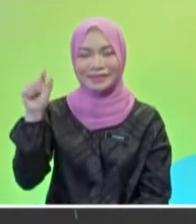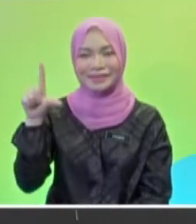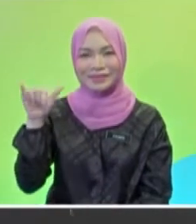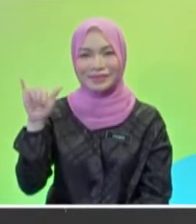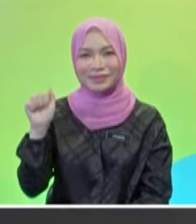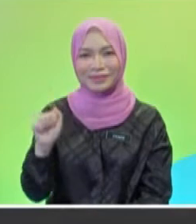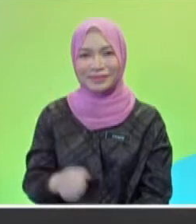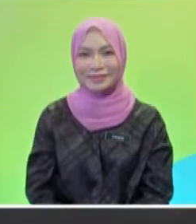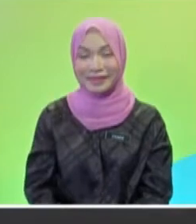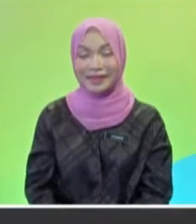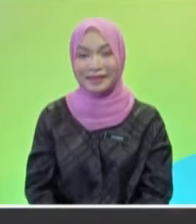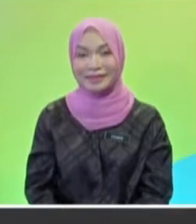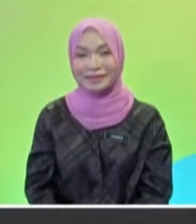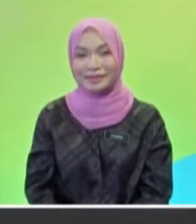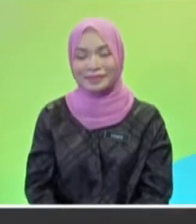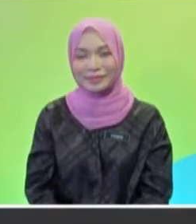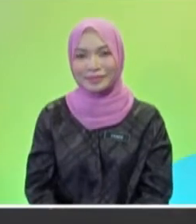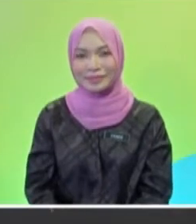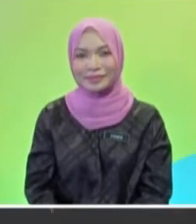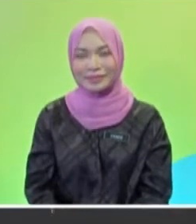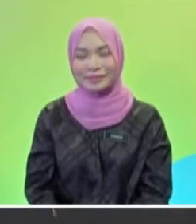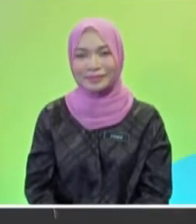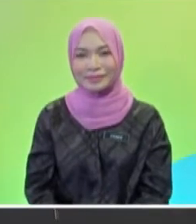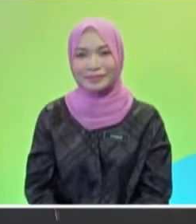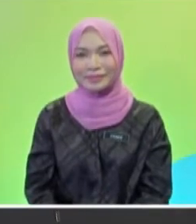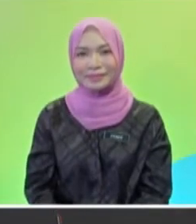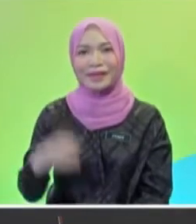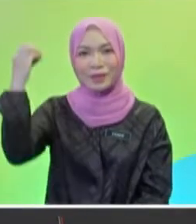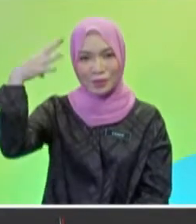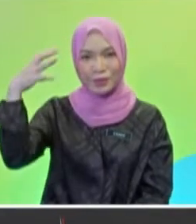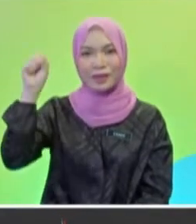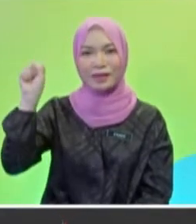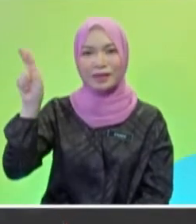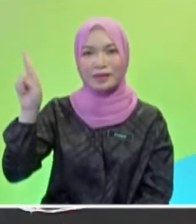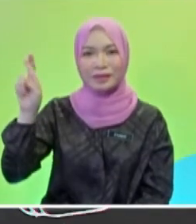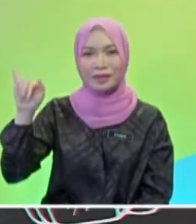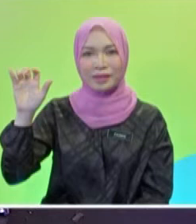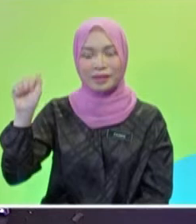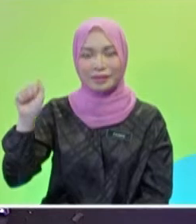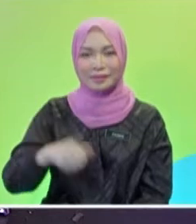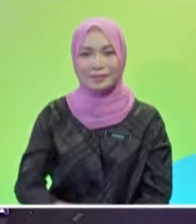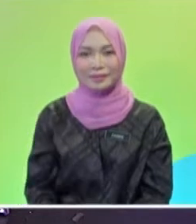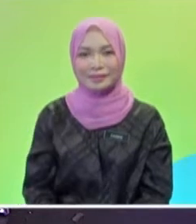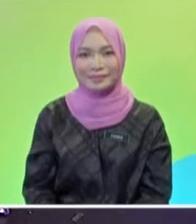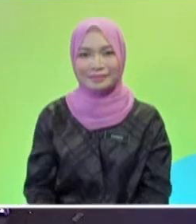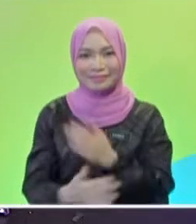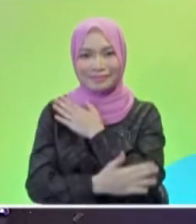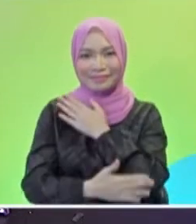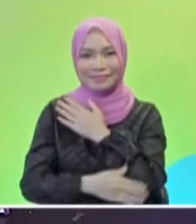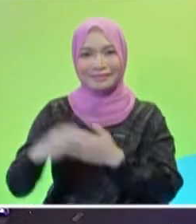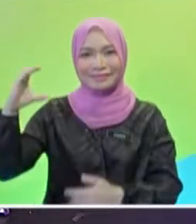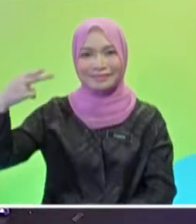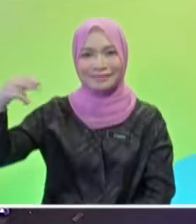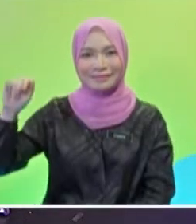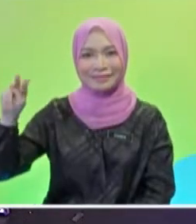jelek Ayah Surya Surya biasa negara Cina Oke ini